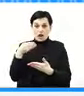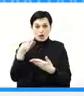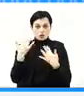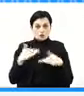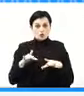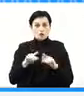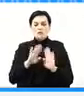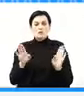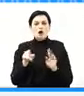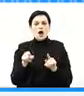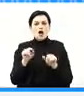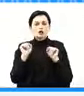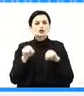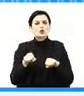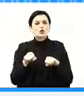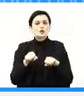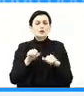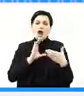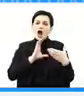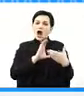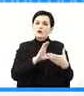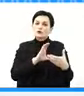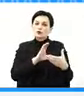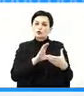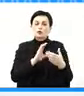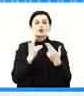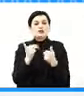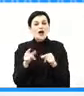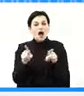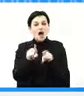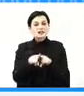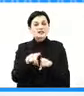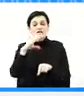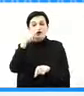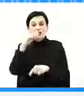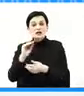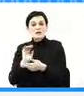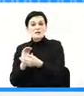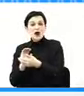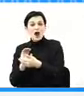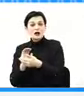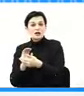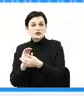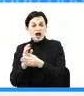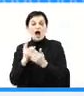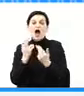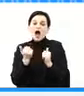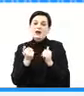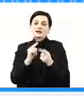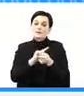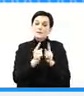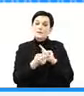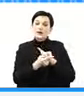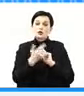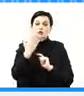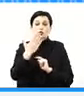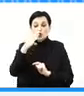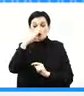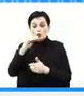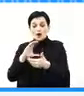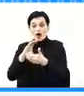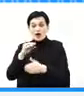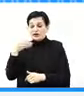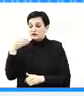შესაძლებლობა იმისა, რომ იმგზავროს ავტობუსით და იმგზავროს ასევე მიკროავტობუსით და პირიქით. თუ მიკროავტობუსში იღებს ბილეთს,